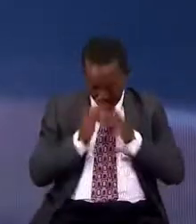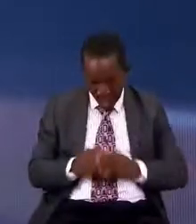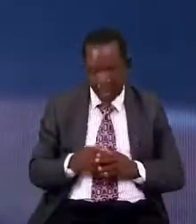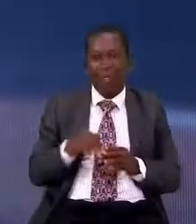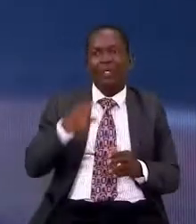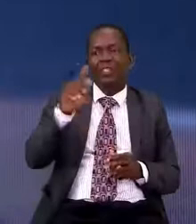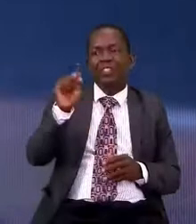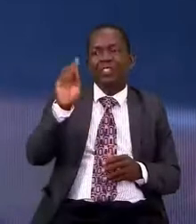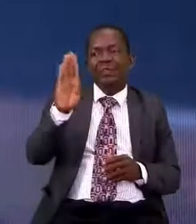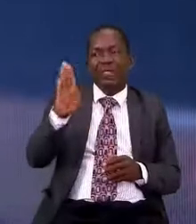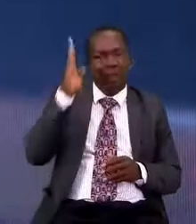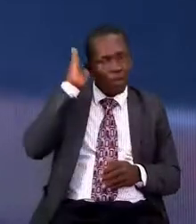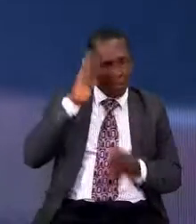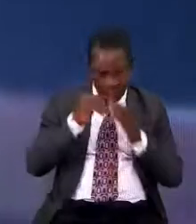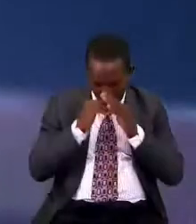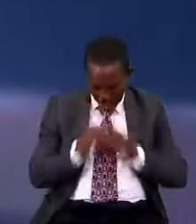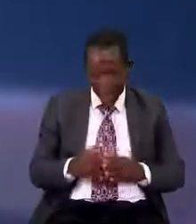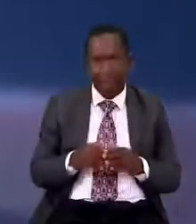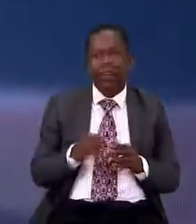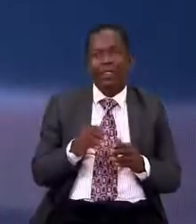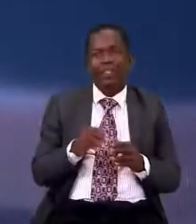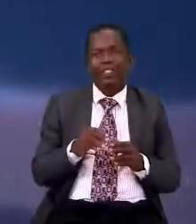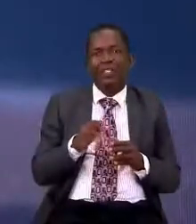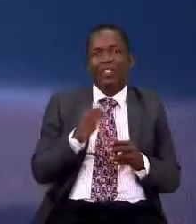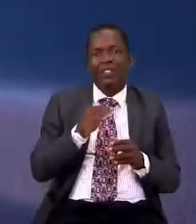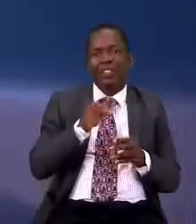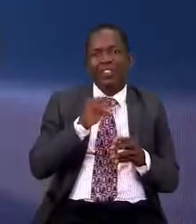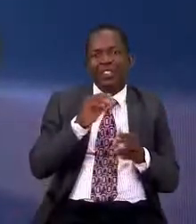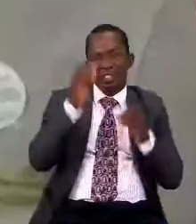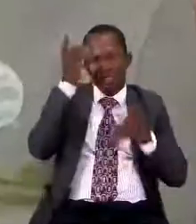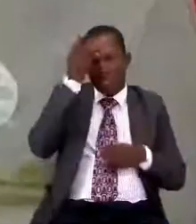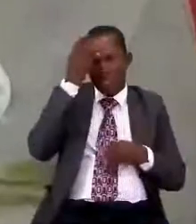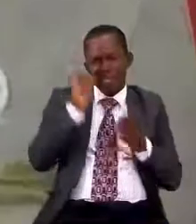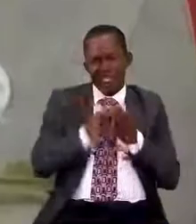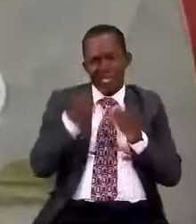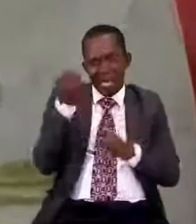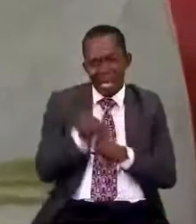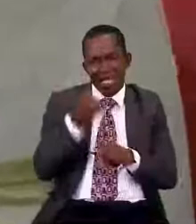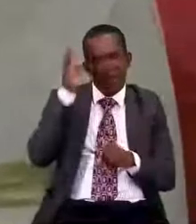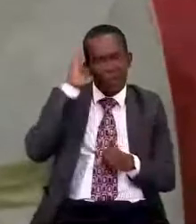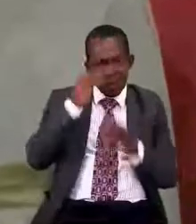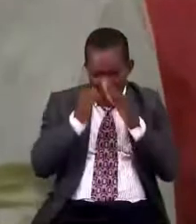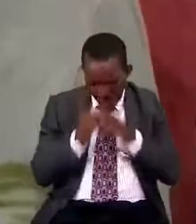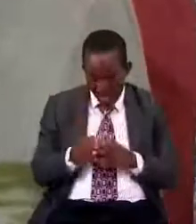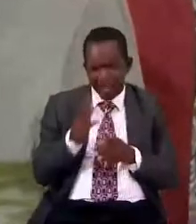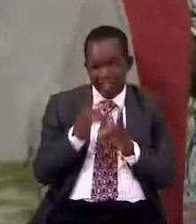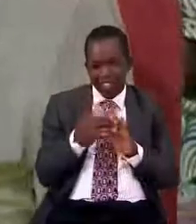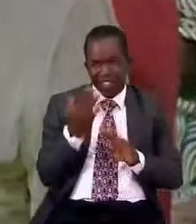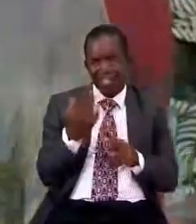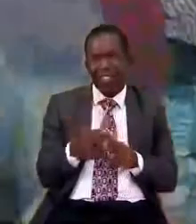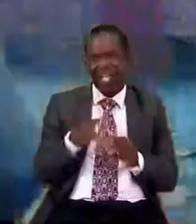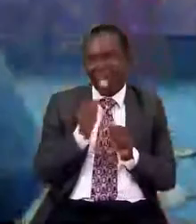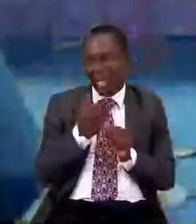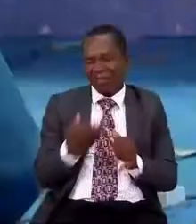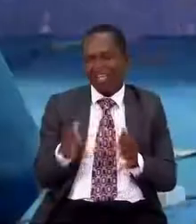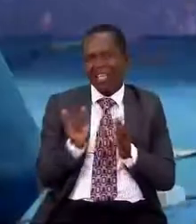fléchir, et toutes les choses qui vous tiennent en captivité vont fléchir ce